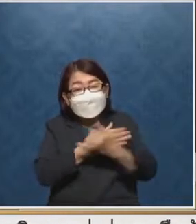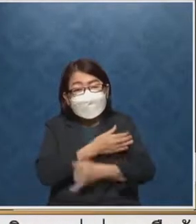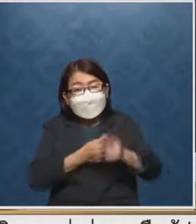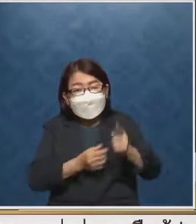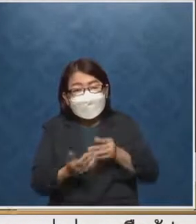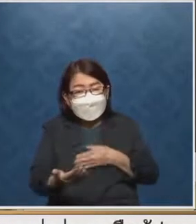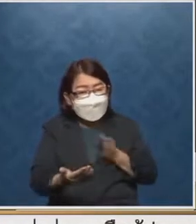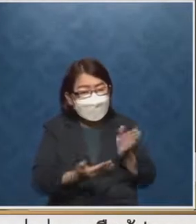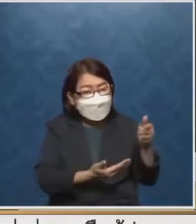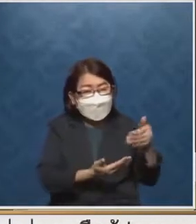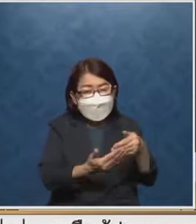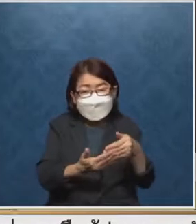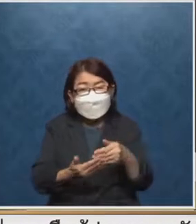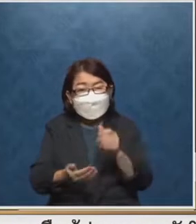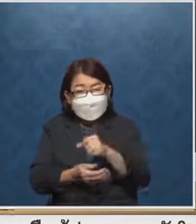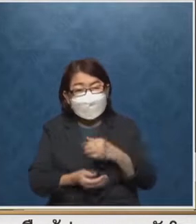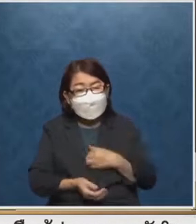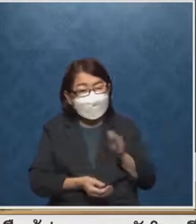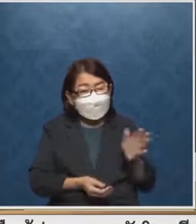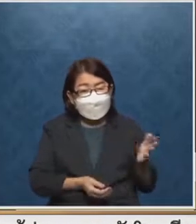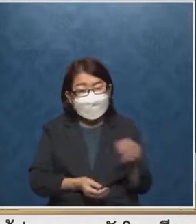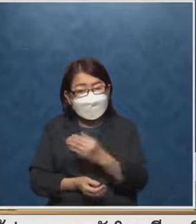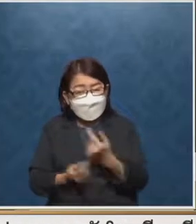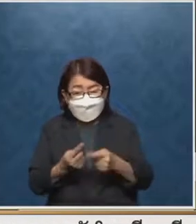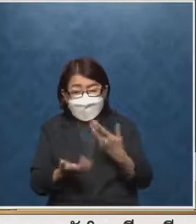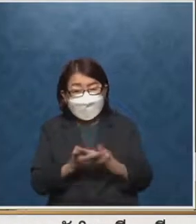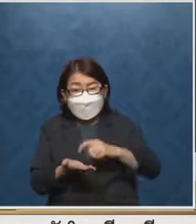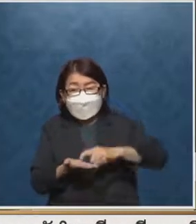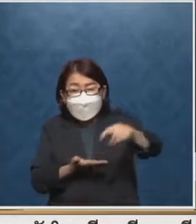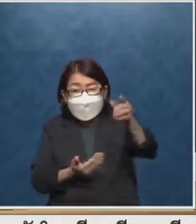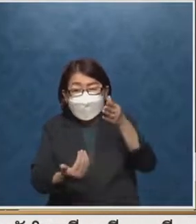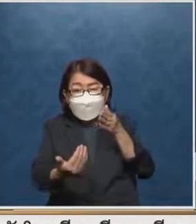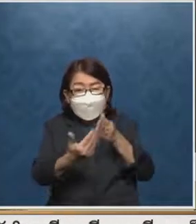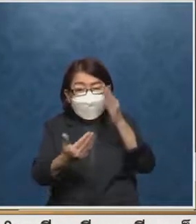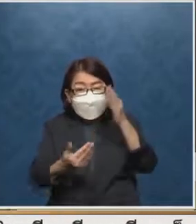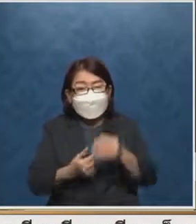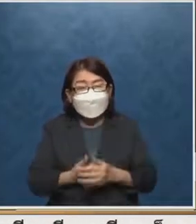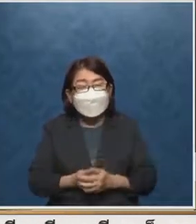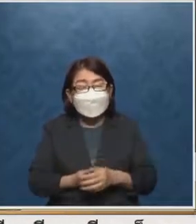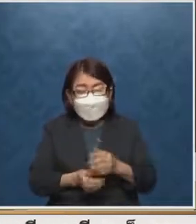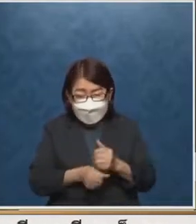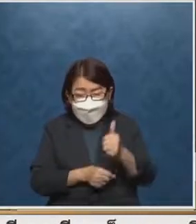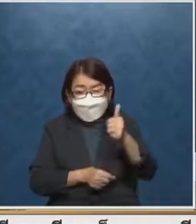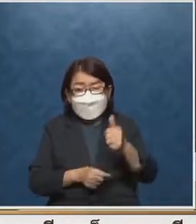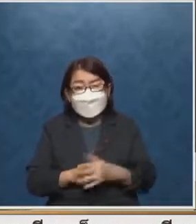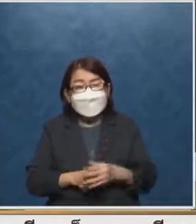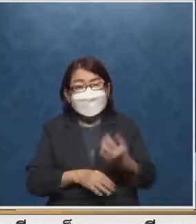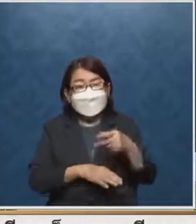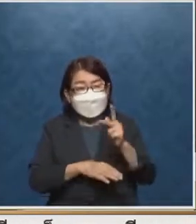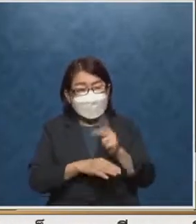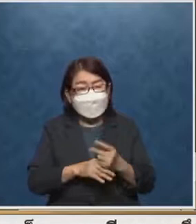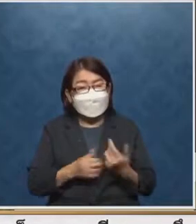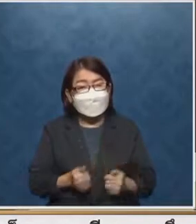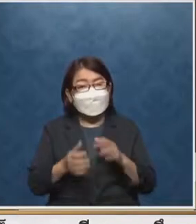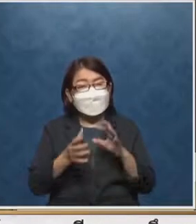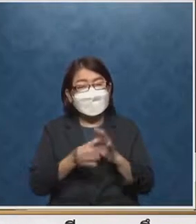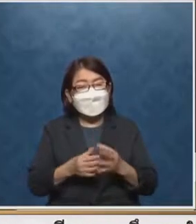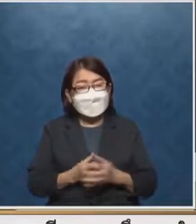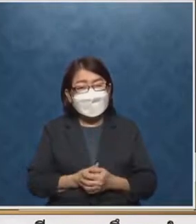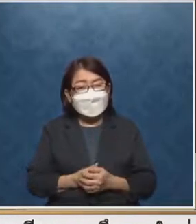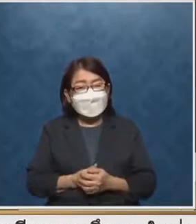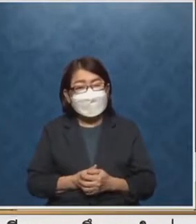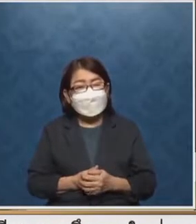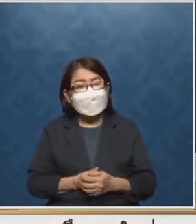แต่ในเรื่องของเงินดิจิทัลมันนี่เนี่ยไม่ต้องผ่านตัวกลางแล้วก็หาได้นะครับท่านประธานที่เคารพเรื่องของบล็อกเชนเรื่องการหา